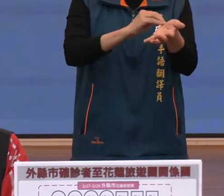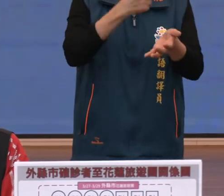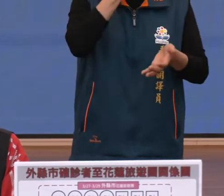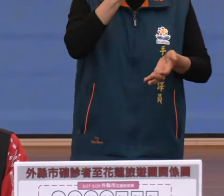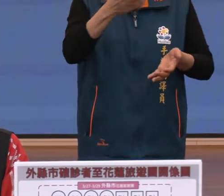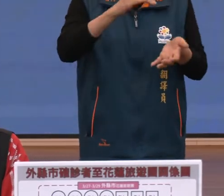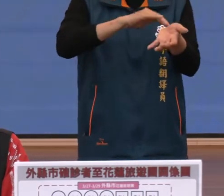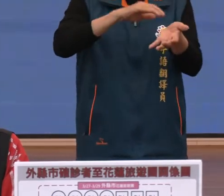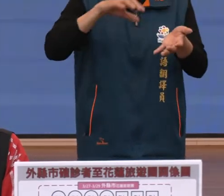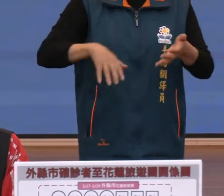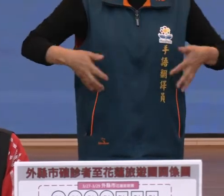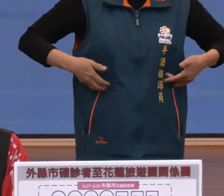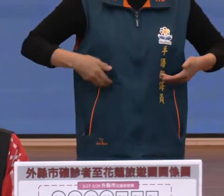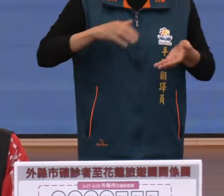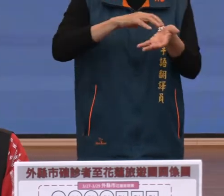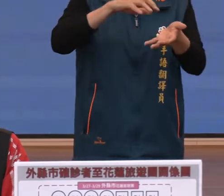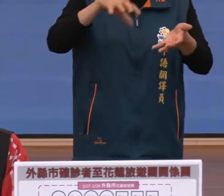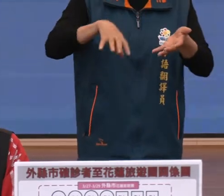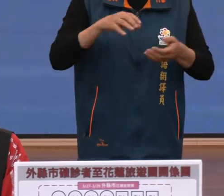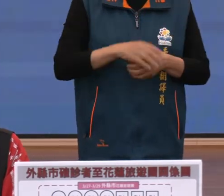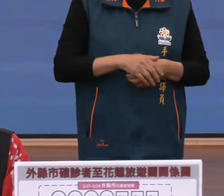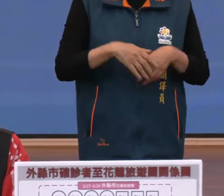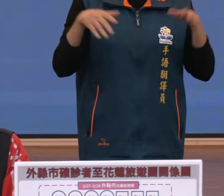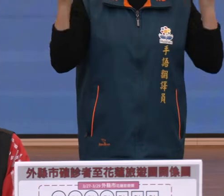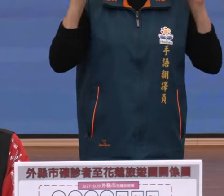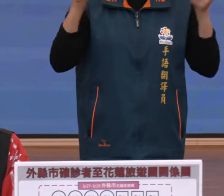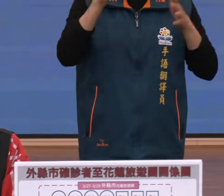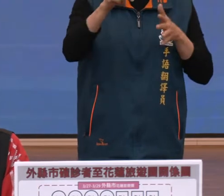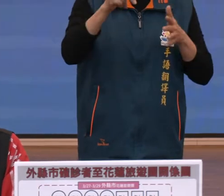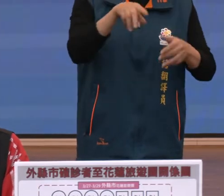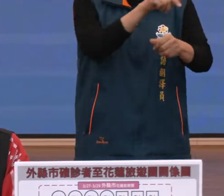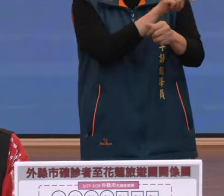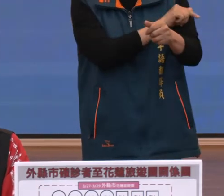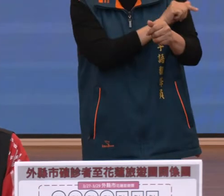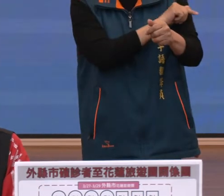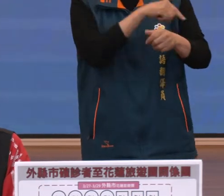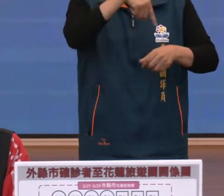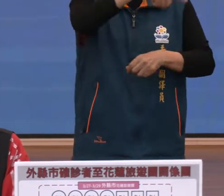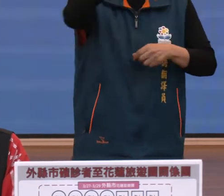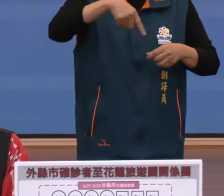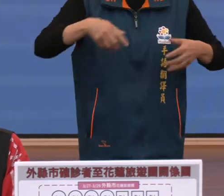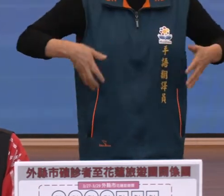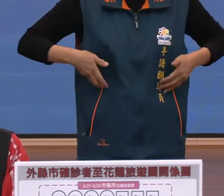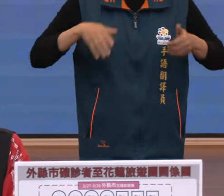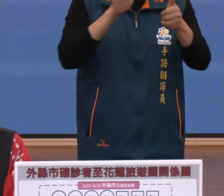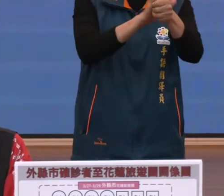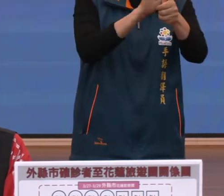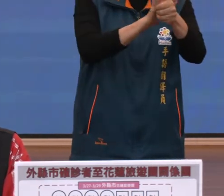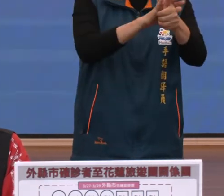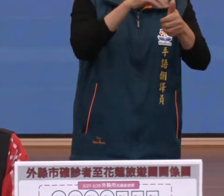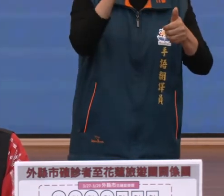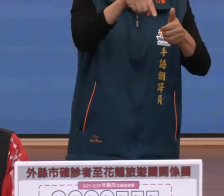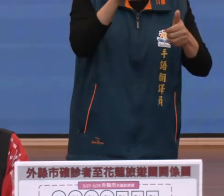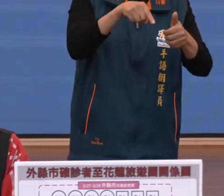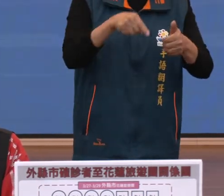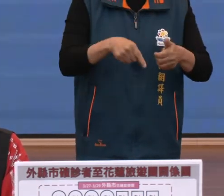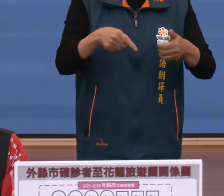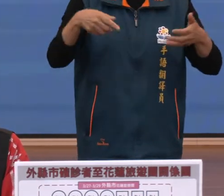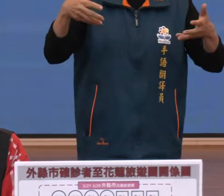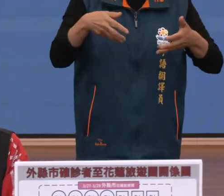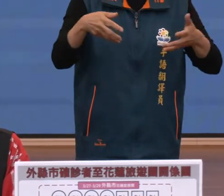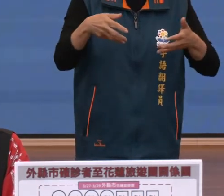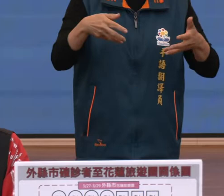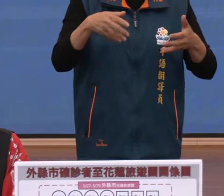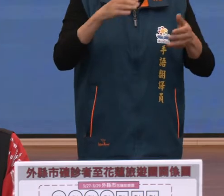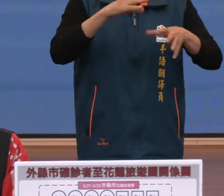的急诊室。那儿科医生跟护理人员就紧急为这个个案做抢救的